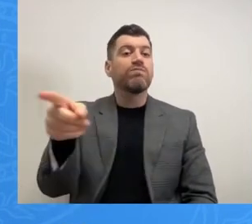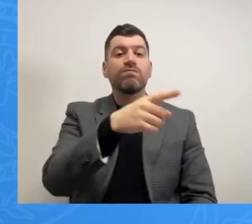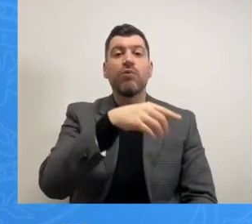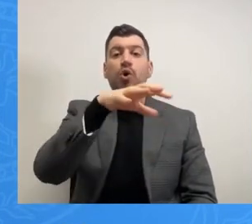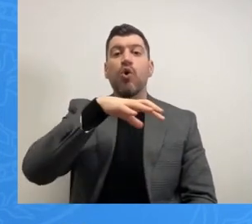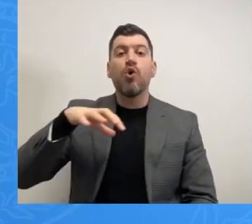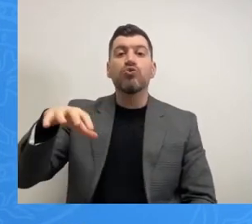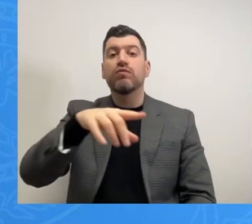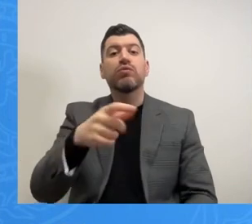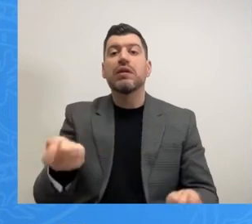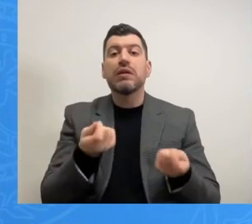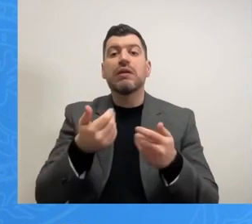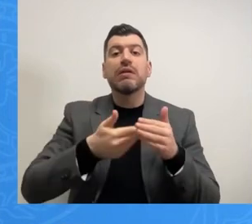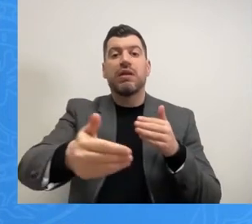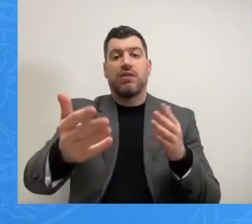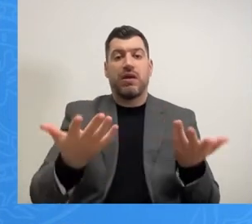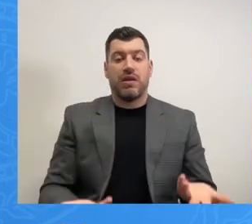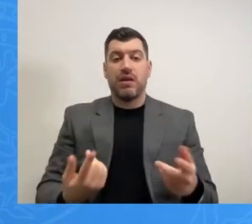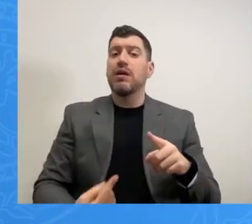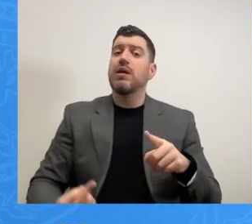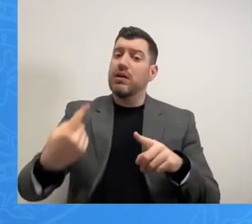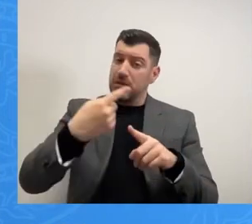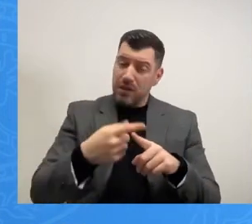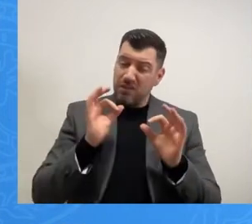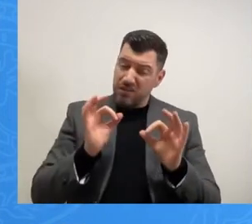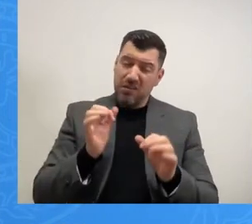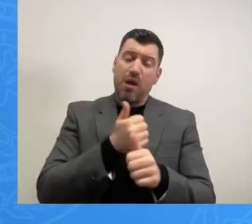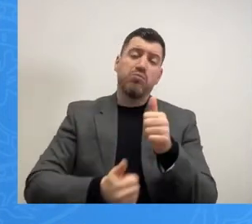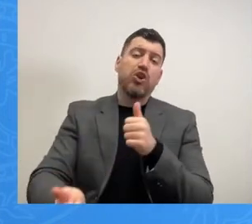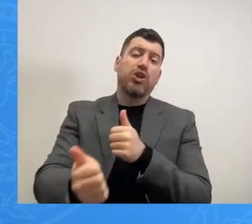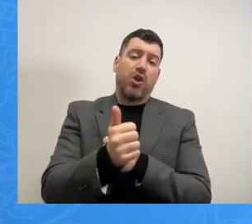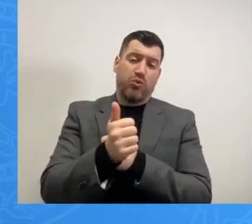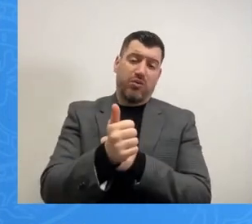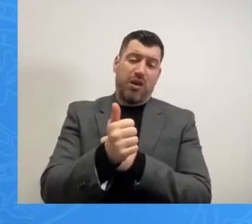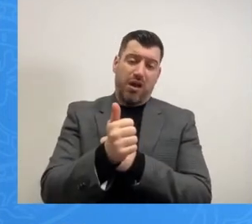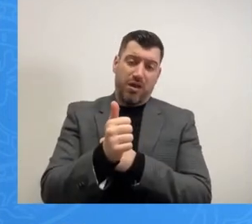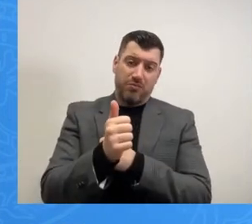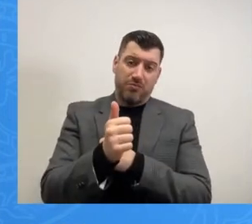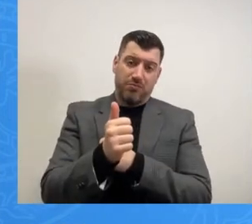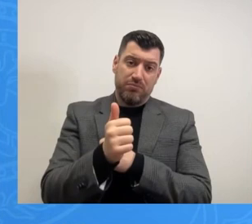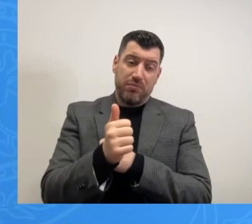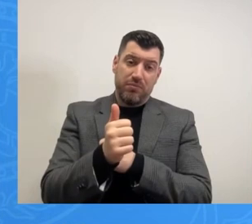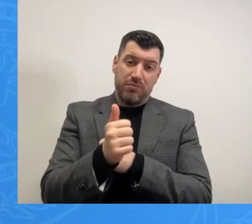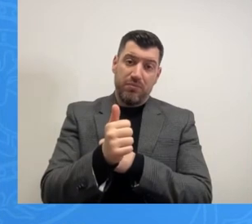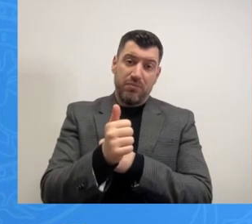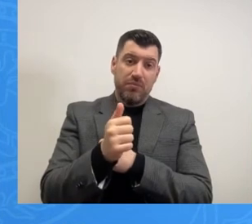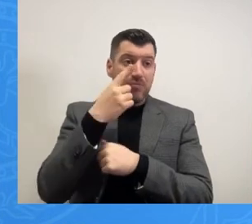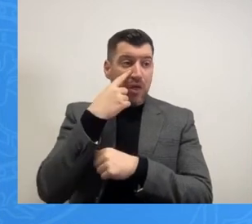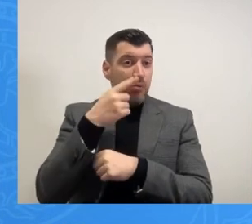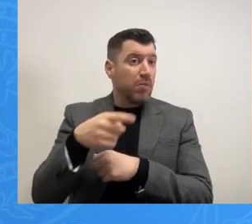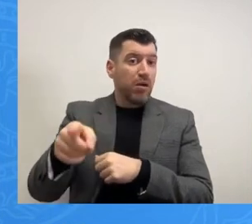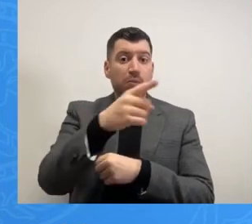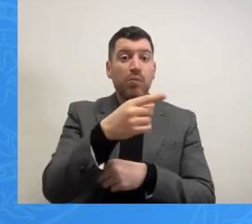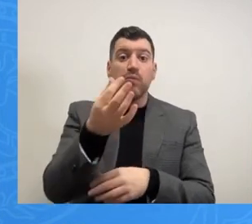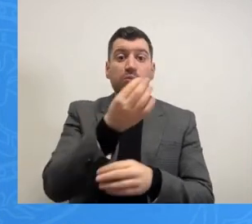μπορεί το καθένα και με μια προτεραιότητα προφανώς, το καταλαβαίνουμε, δεν γίνονται μέσα σε μια εβδομάδα όλα. Αλλά παρόλα αυτά περιμένουμε να